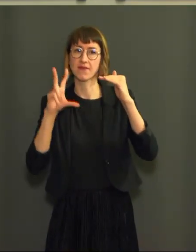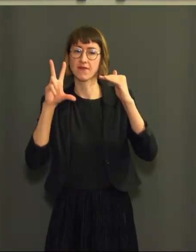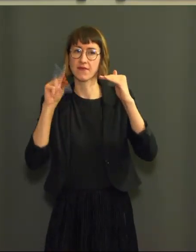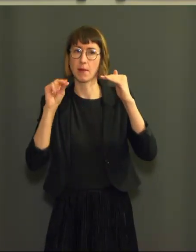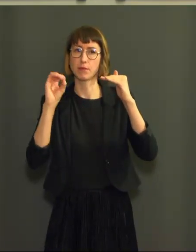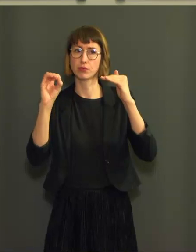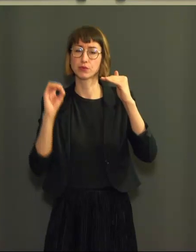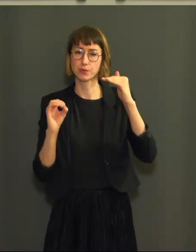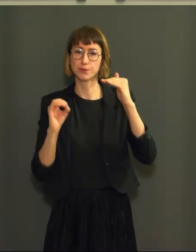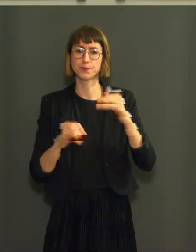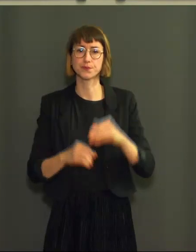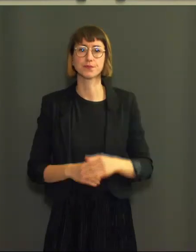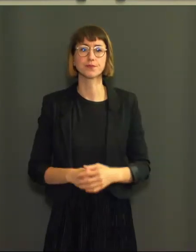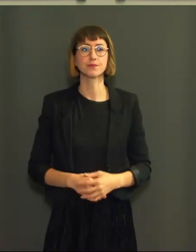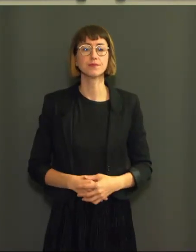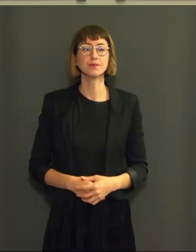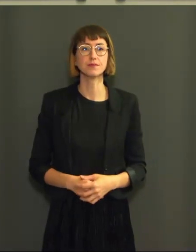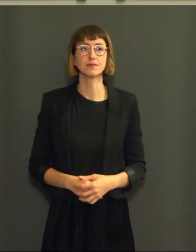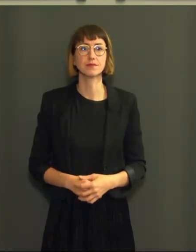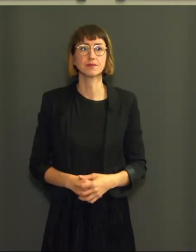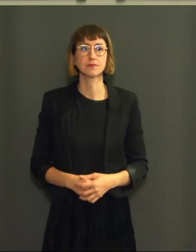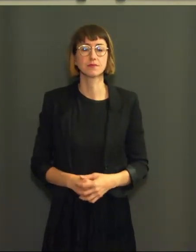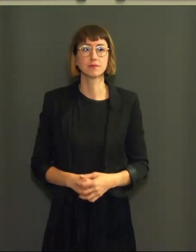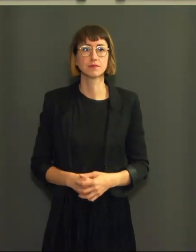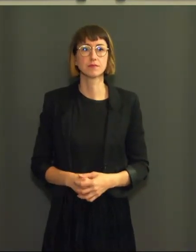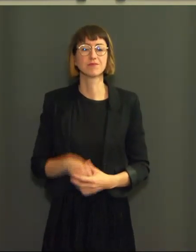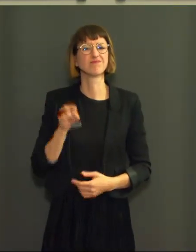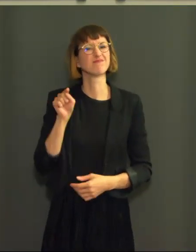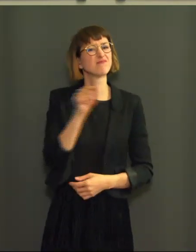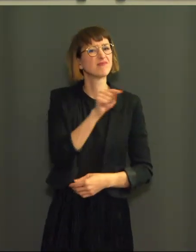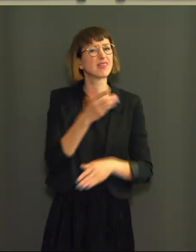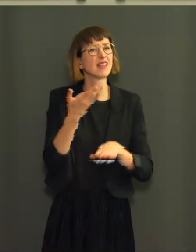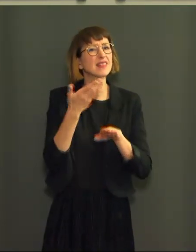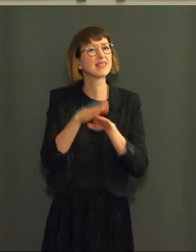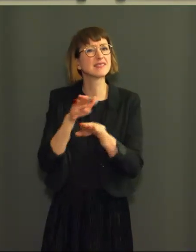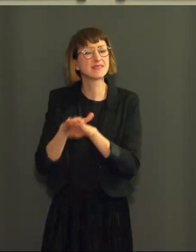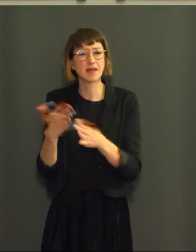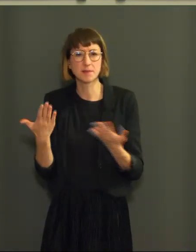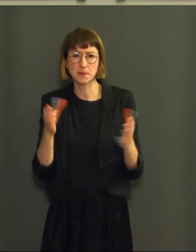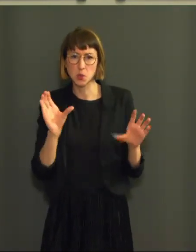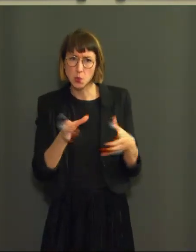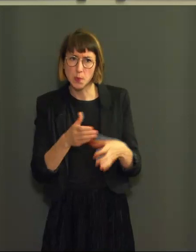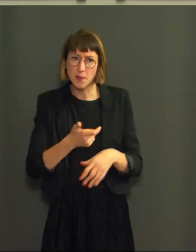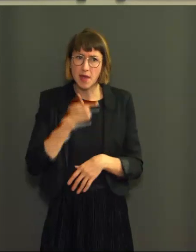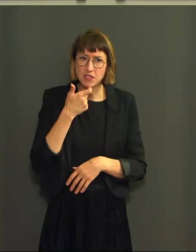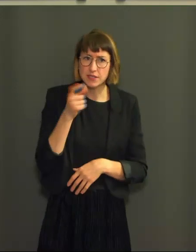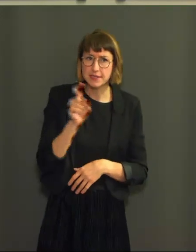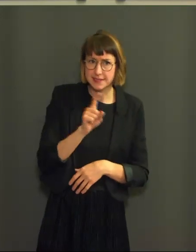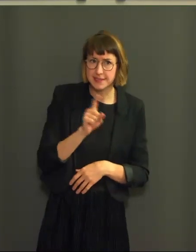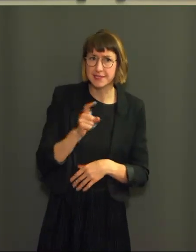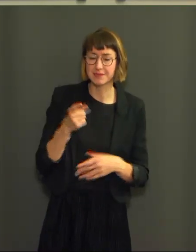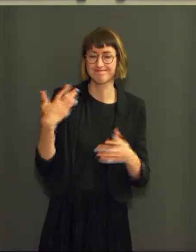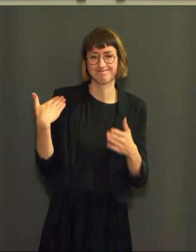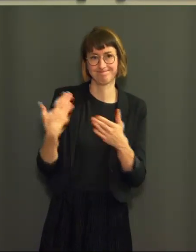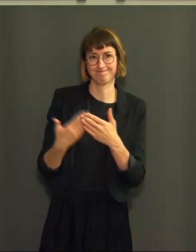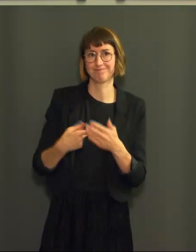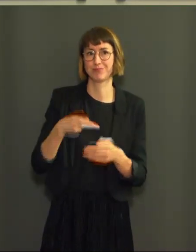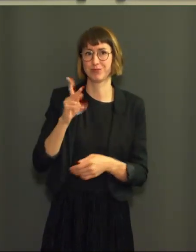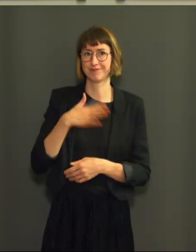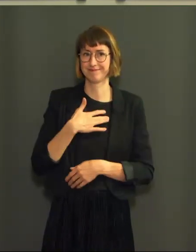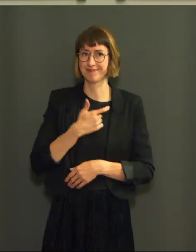20%. La plupart des décès concernent cette semaine les personnes âgées de plus de 85